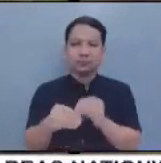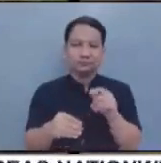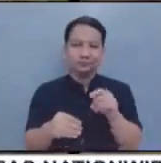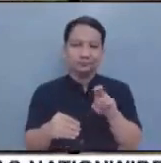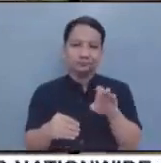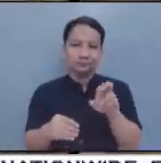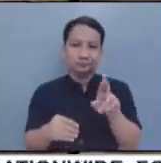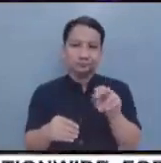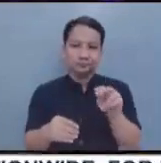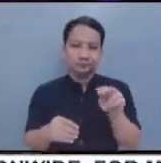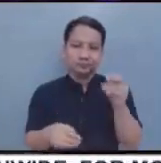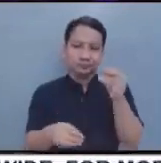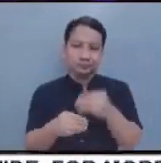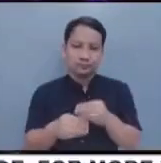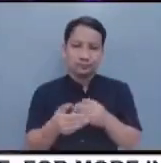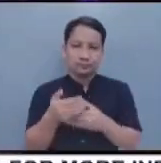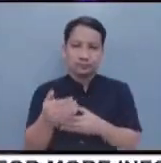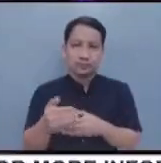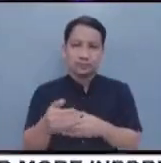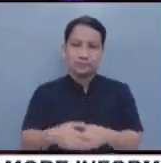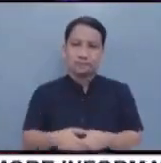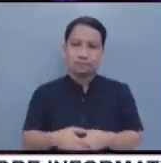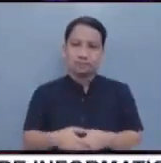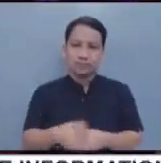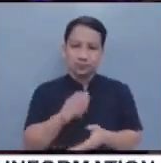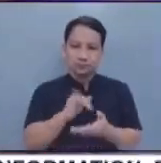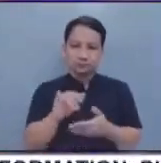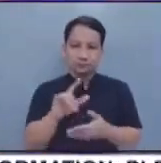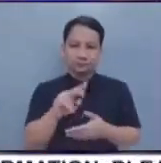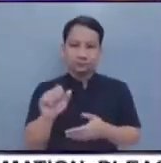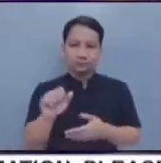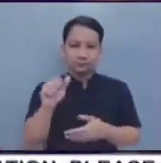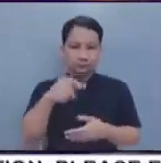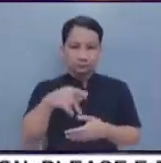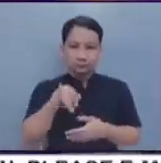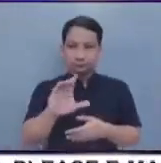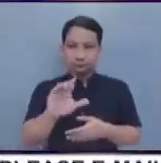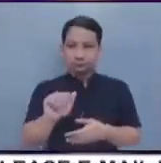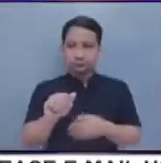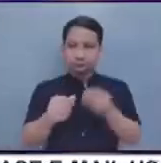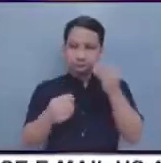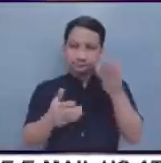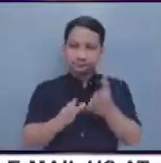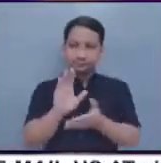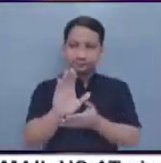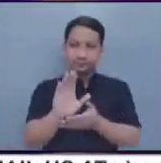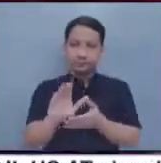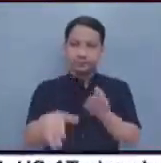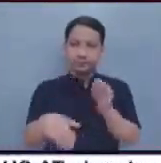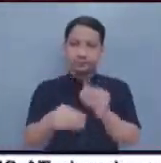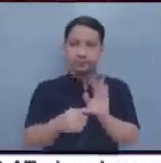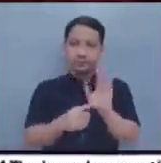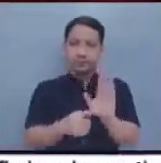sa lungsod ng Iligan. Lou Antonio ng PIA Iligan City, Lanao del Norte, para sa Bayan.